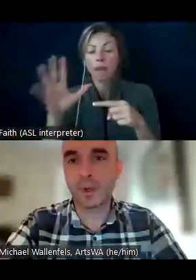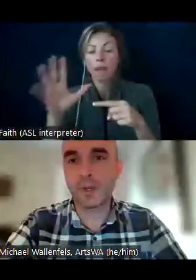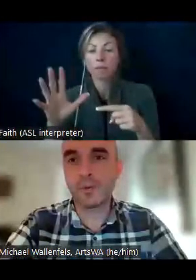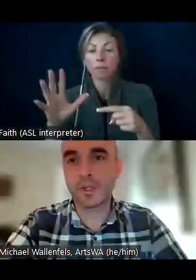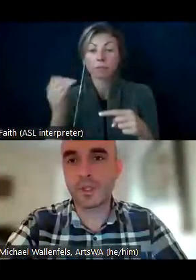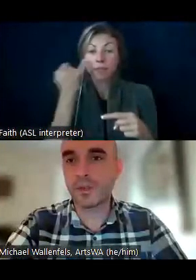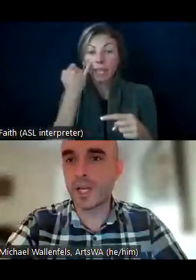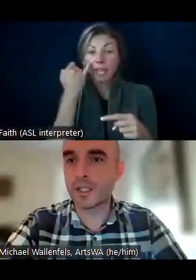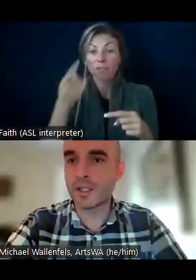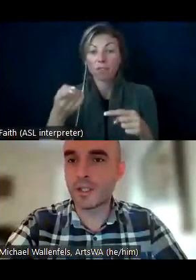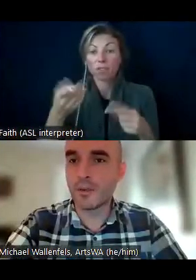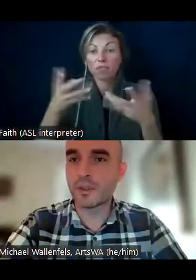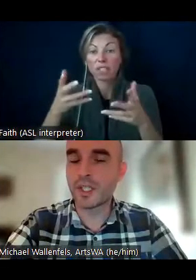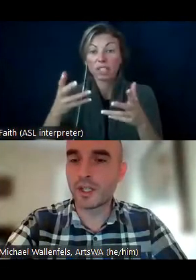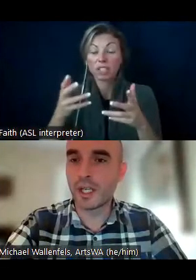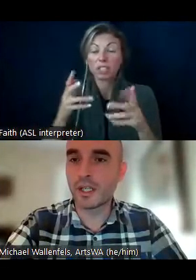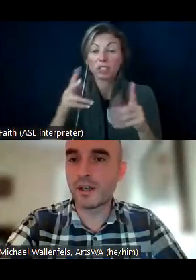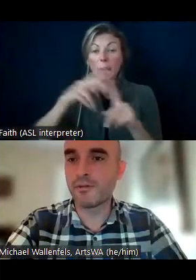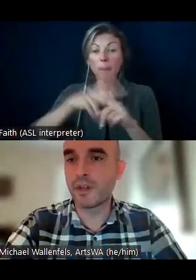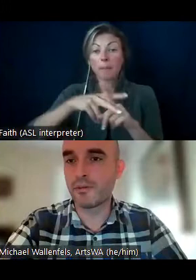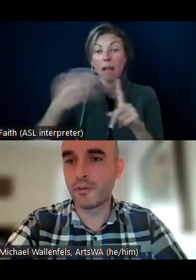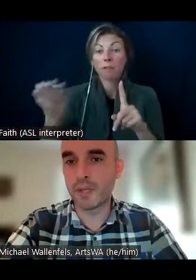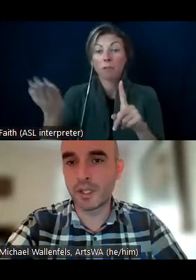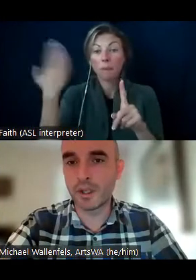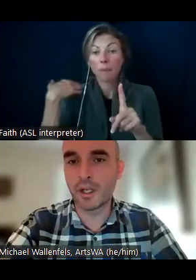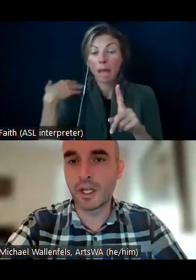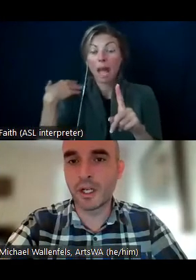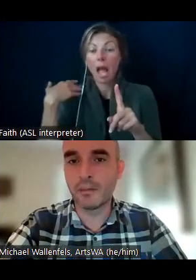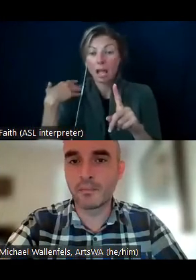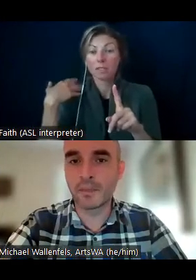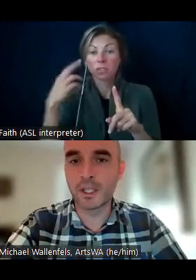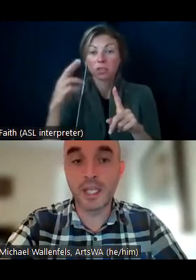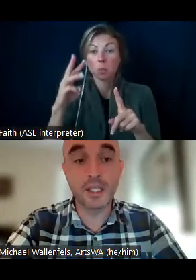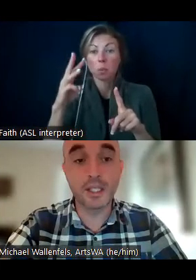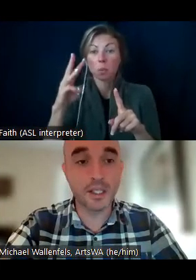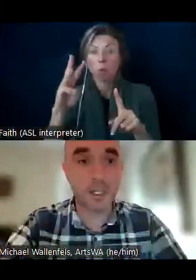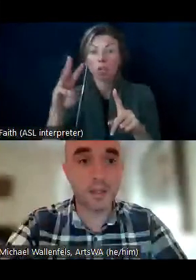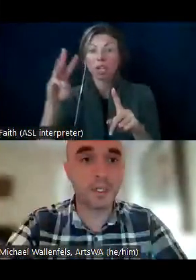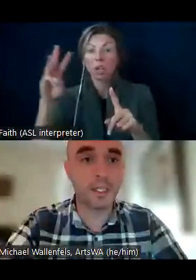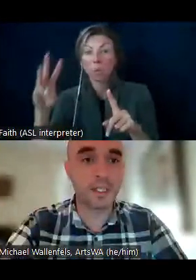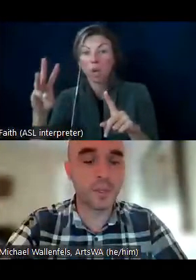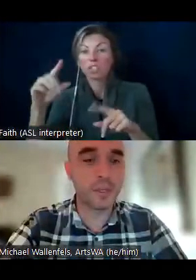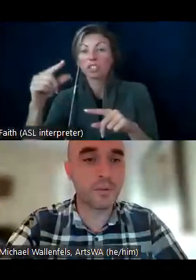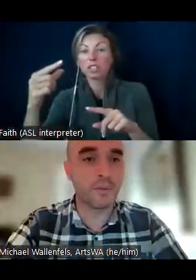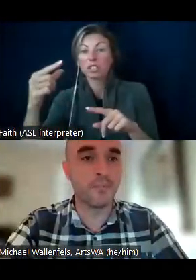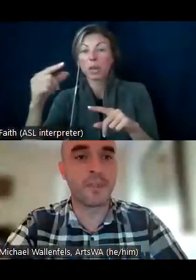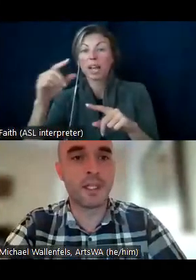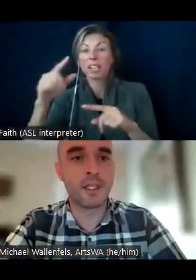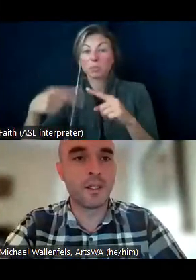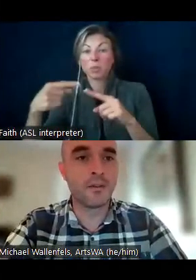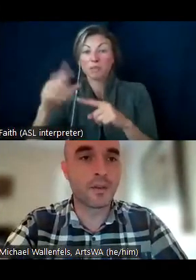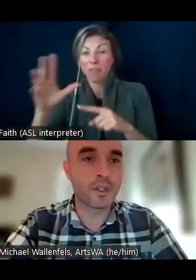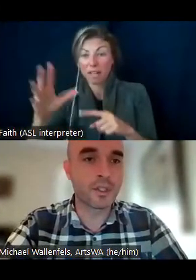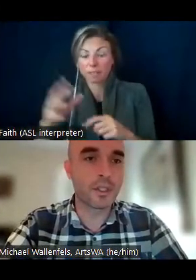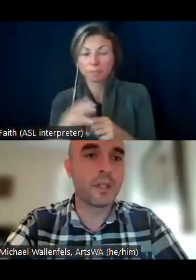워킹 워싱턴 이제 라운드 파이어 부적격 보면은 자격 대상이 된다는